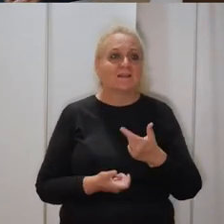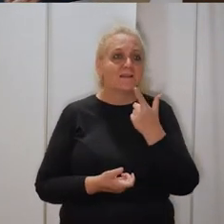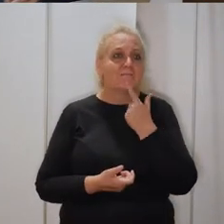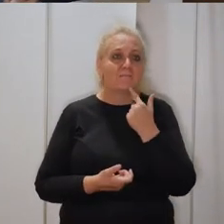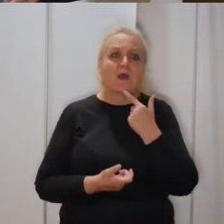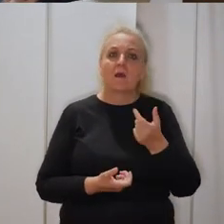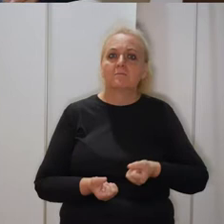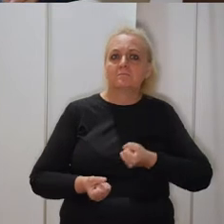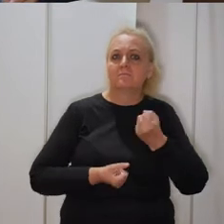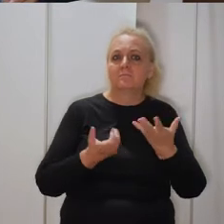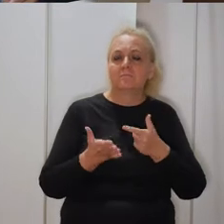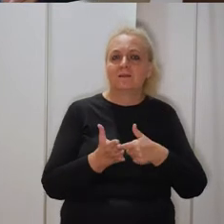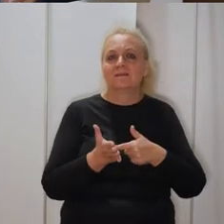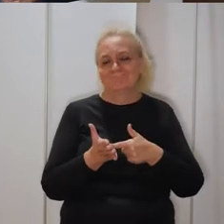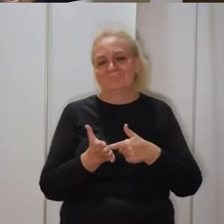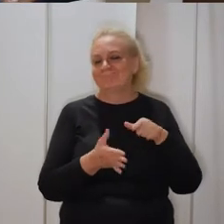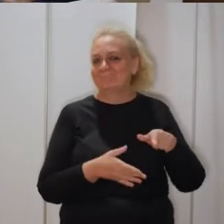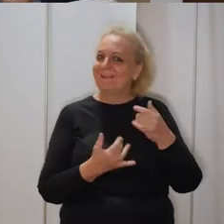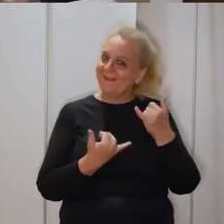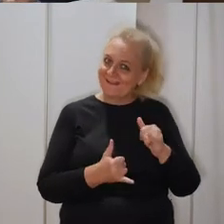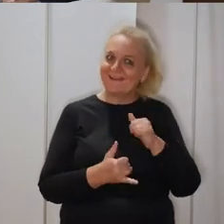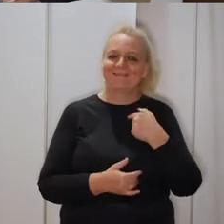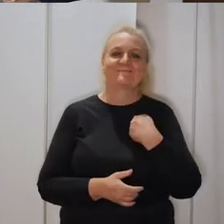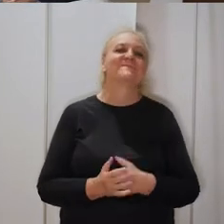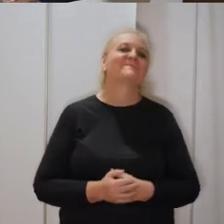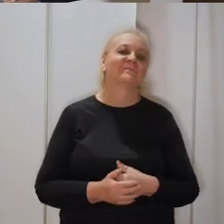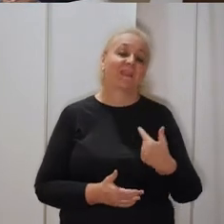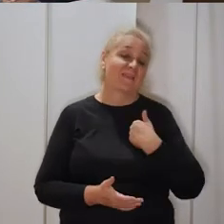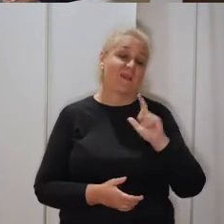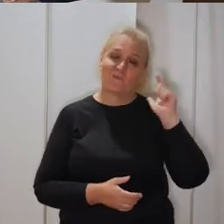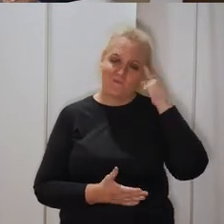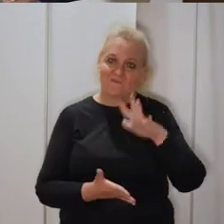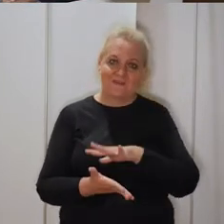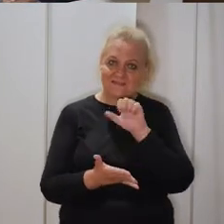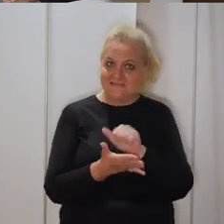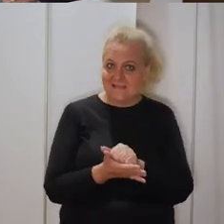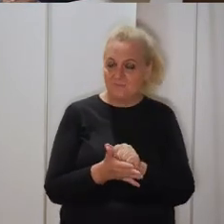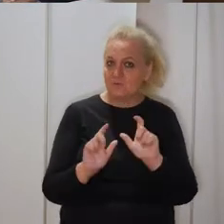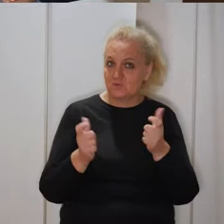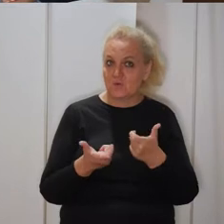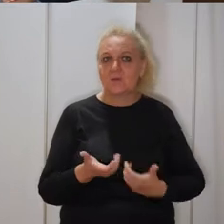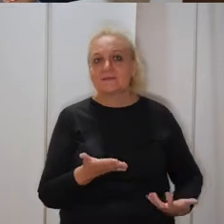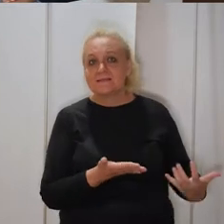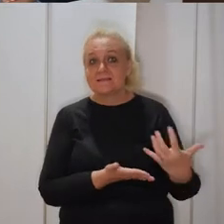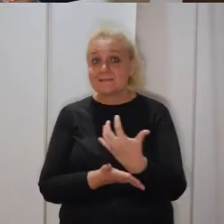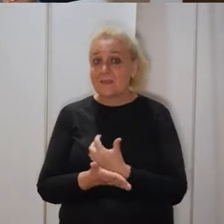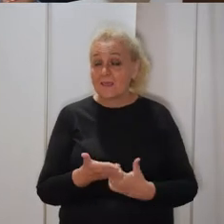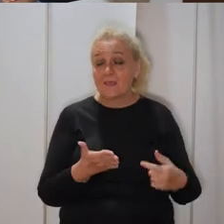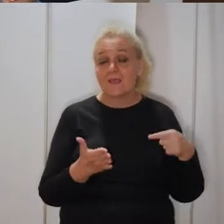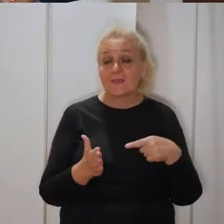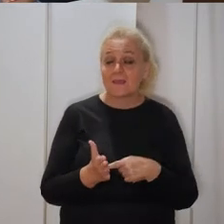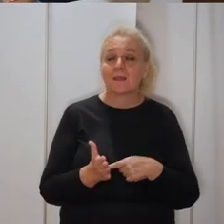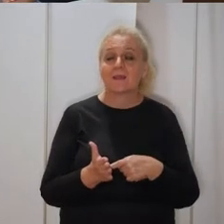tej twórczości autorskiej. Tutaj. I zajmuję się głównie jakby zbieraniem,